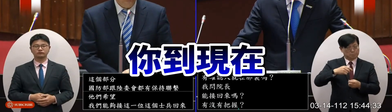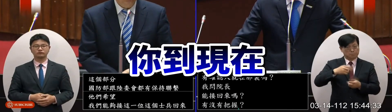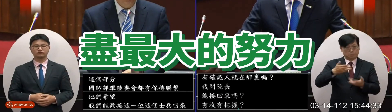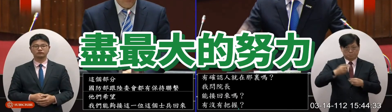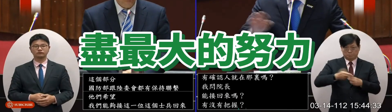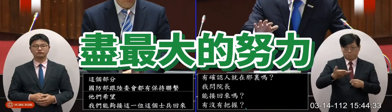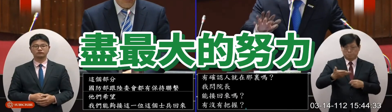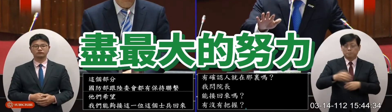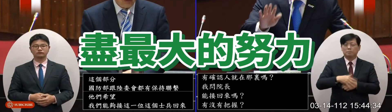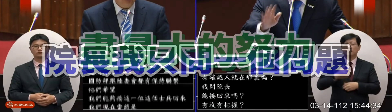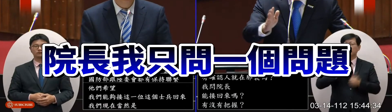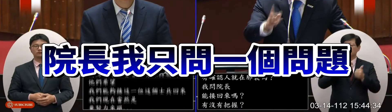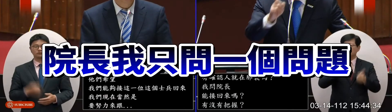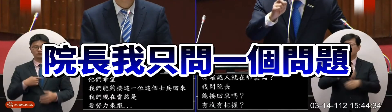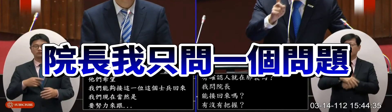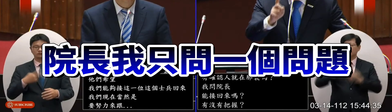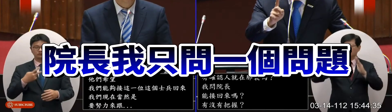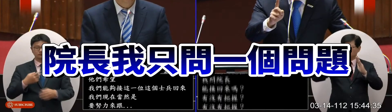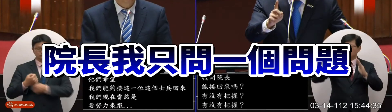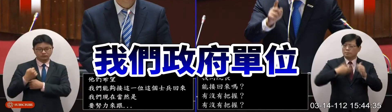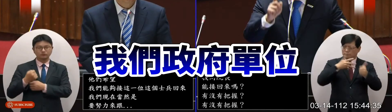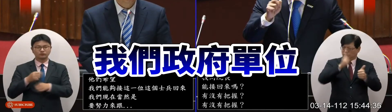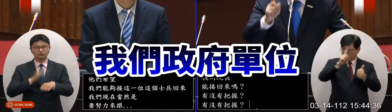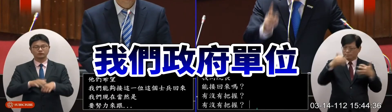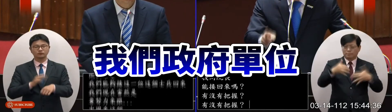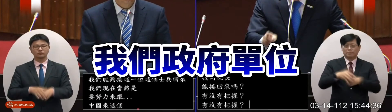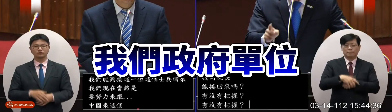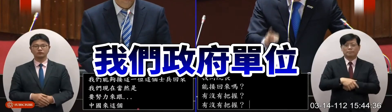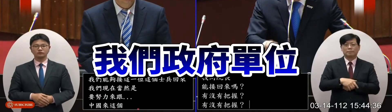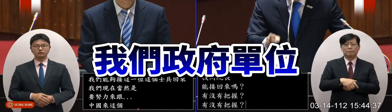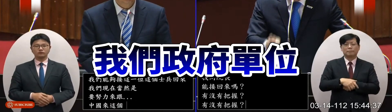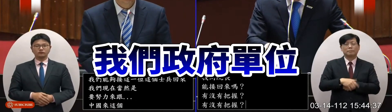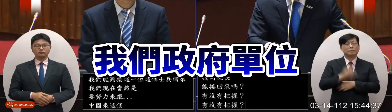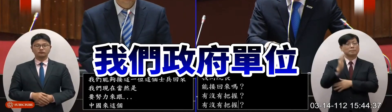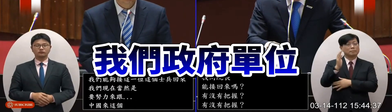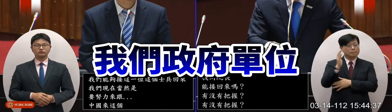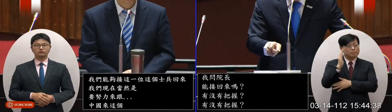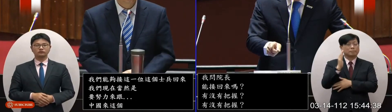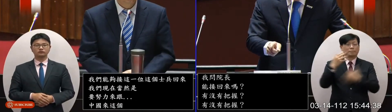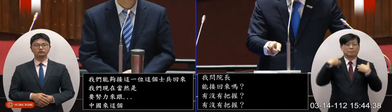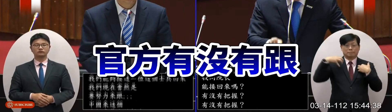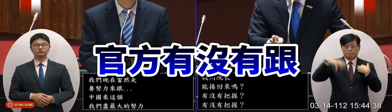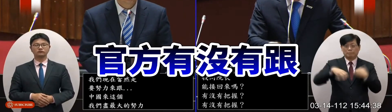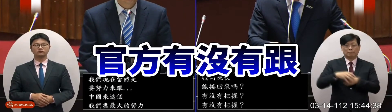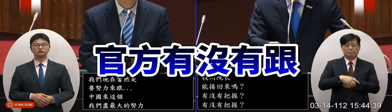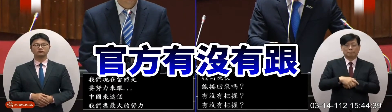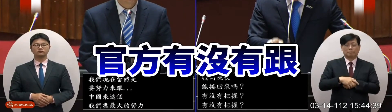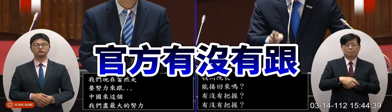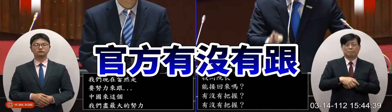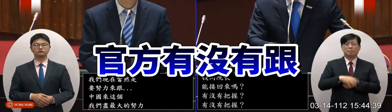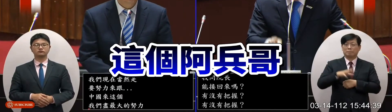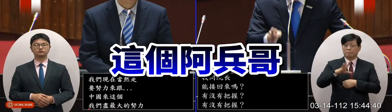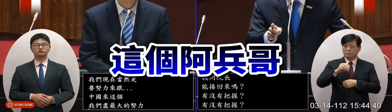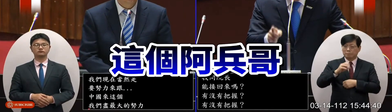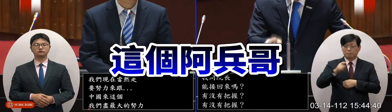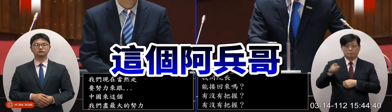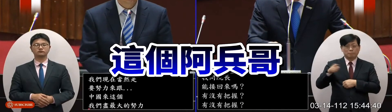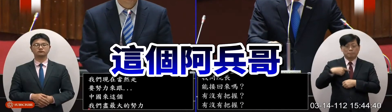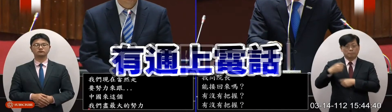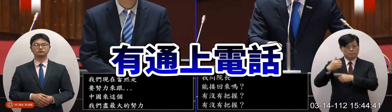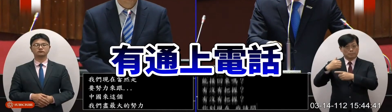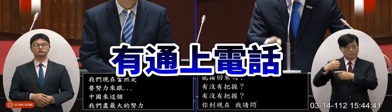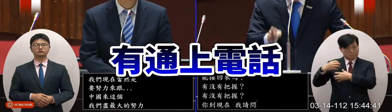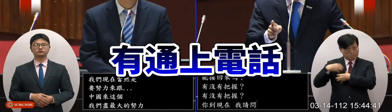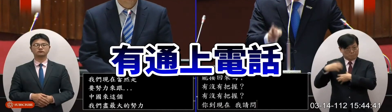到现在我请问 大的努力， 院长，我只问一个问题：我们政府单位官方有没有跟这一个阿兵